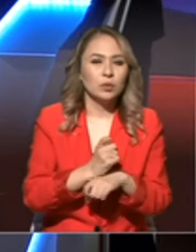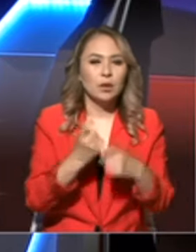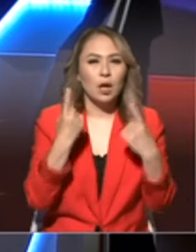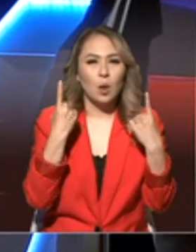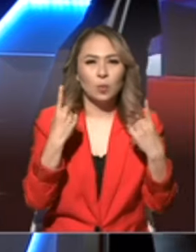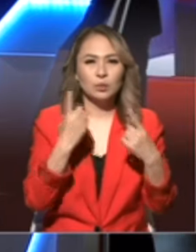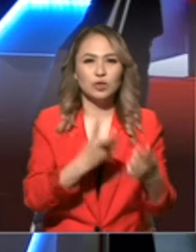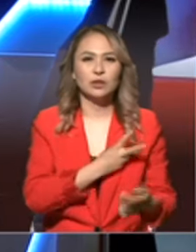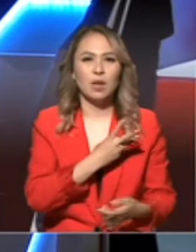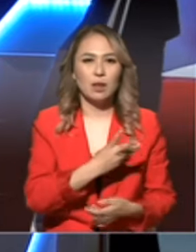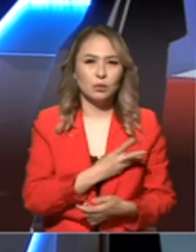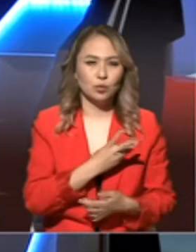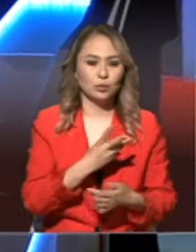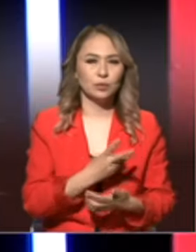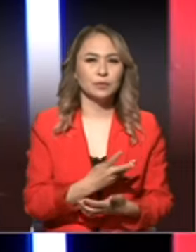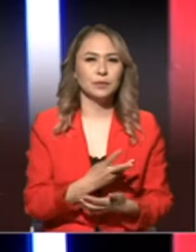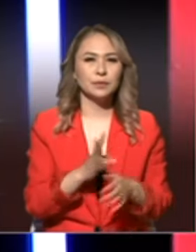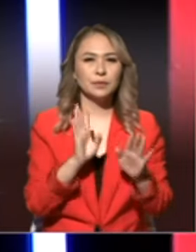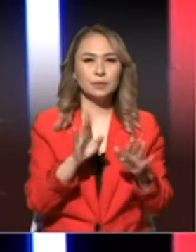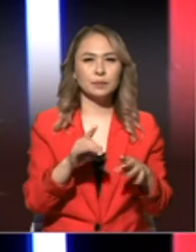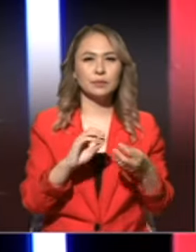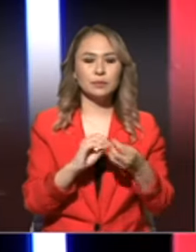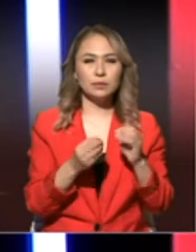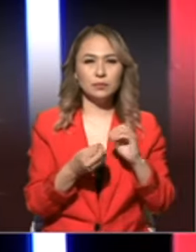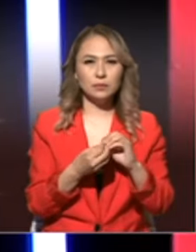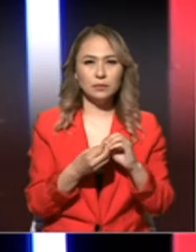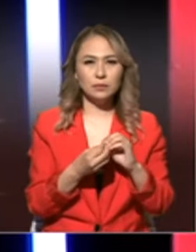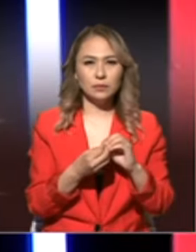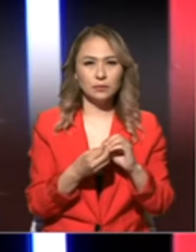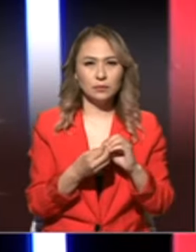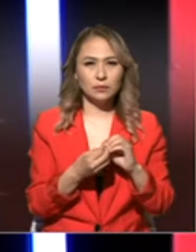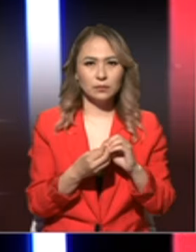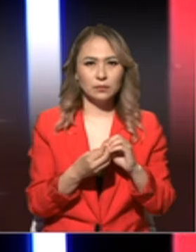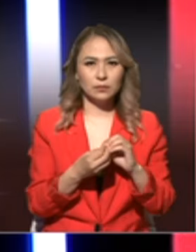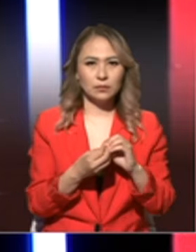ауқымды ынталандыру тетіктері. Қымбат спикерлер,